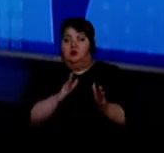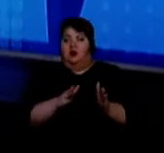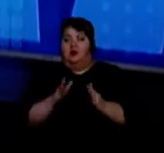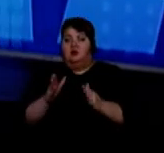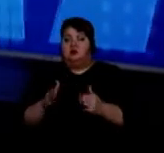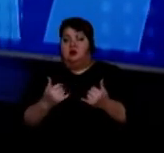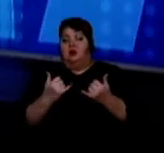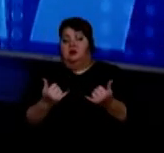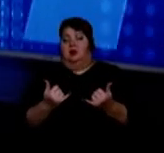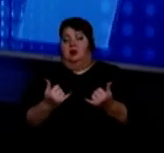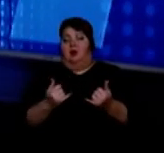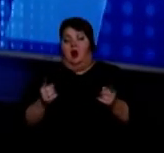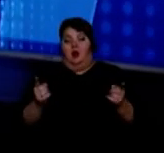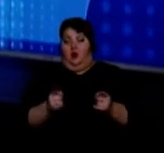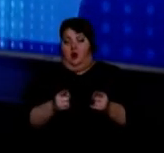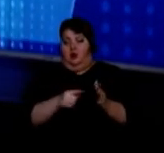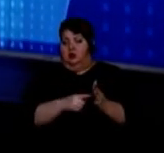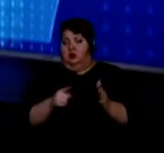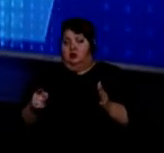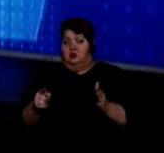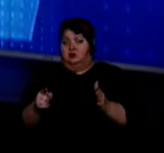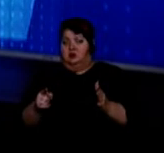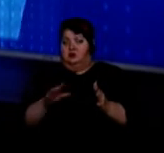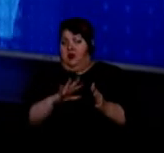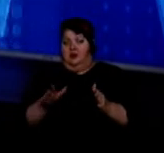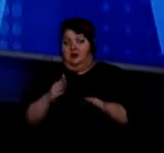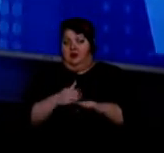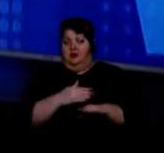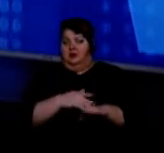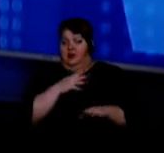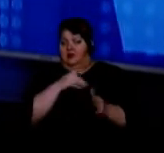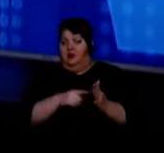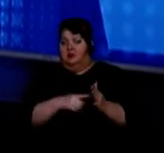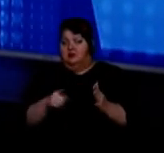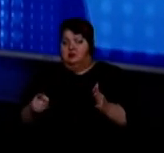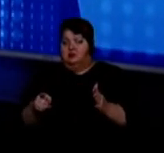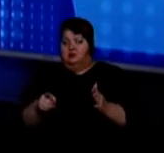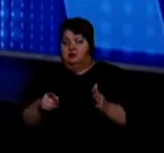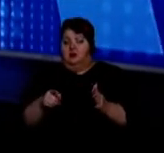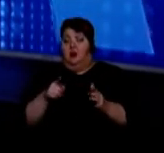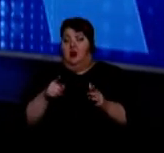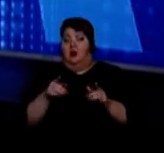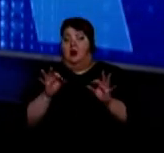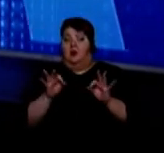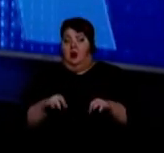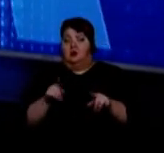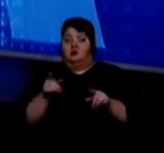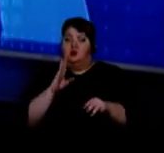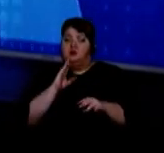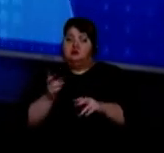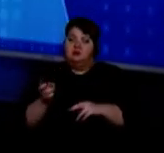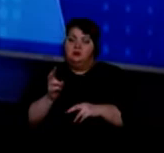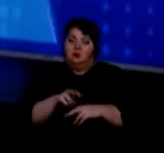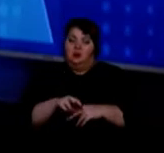на, ну, на короткий час. Не натривалий. Да. Довго у вас саме, не можна залишатися? Так, саме, щоб вона прийшла,